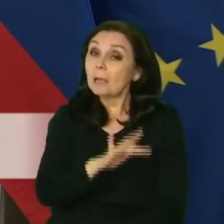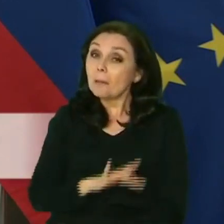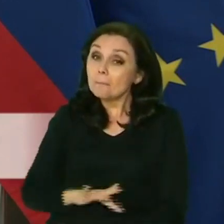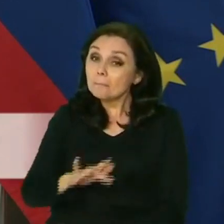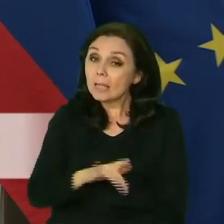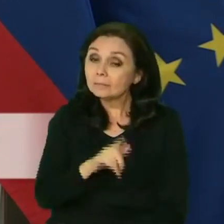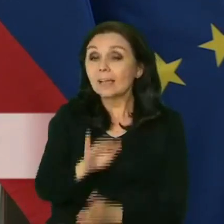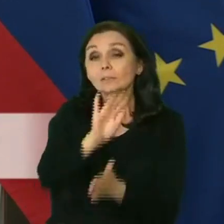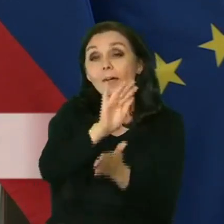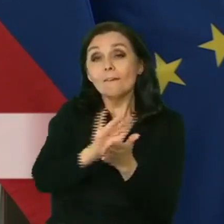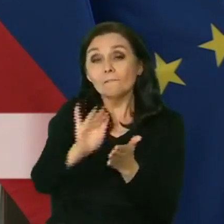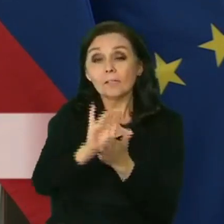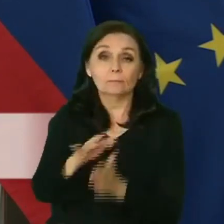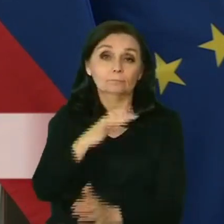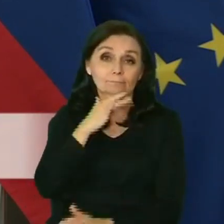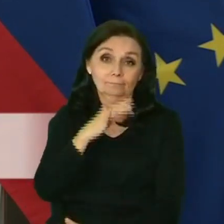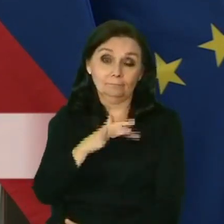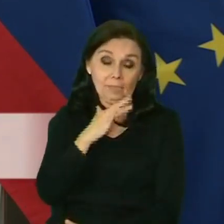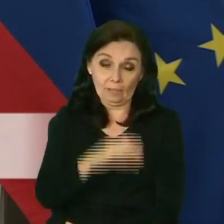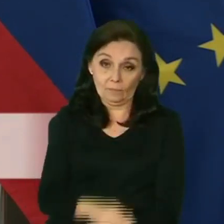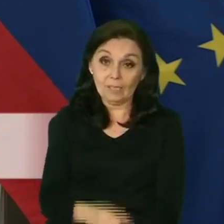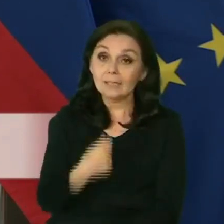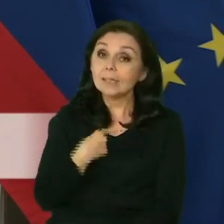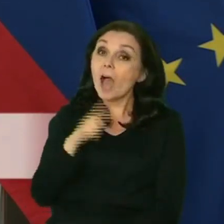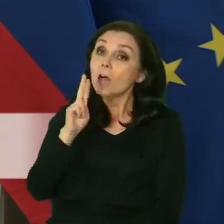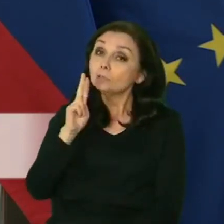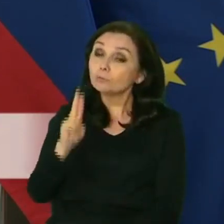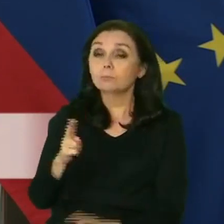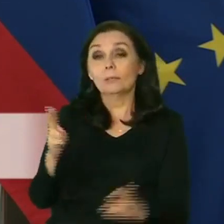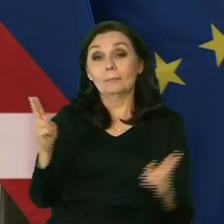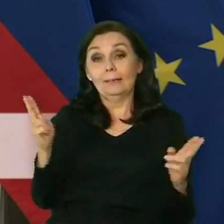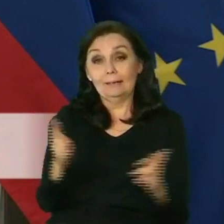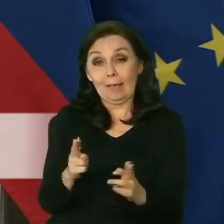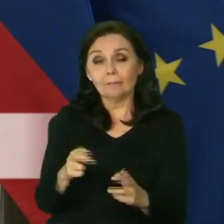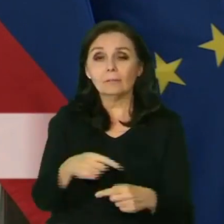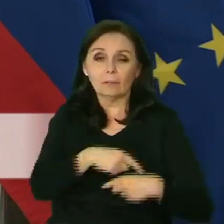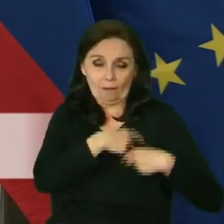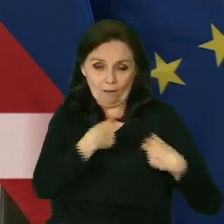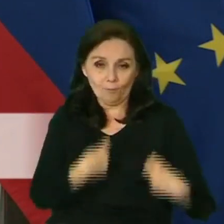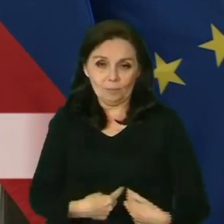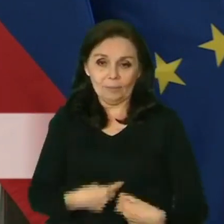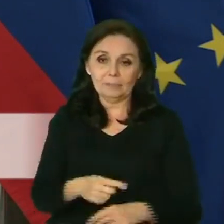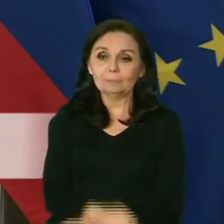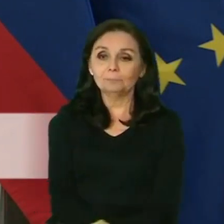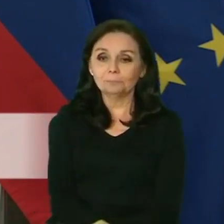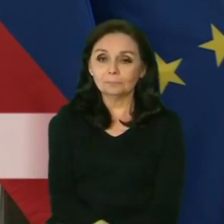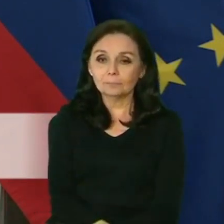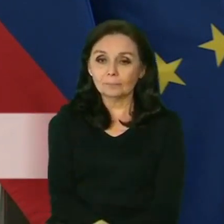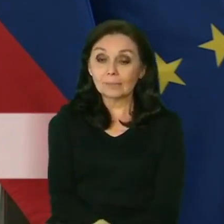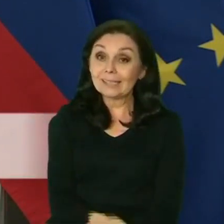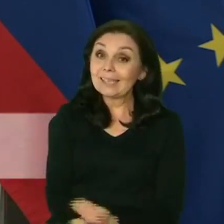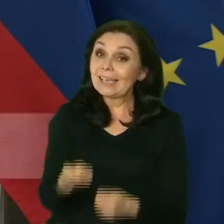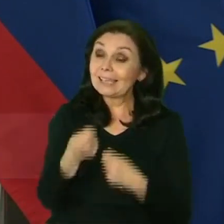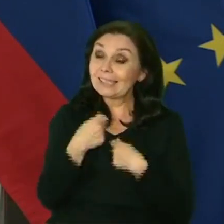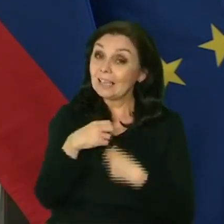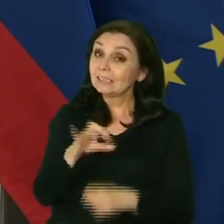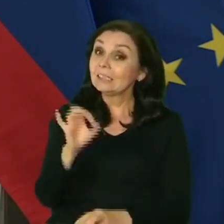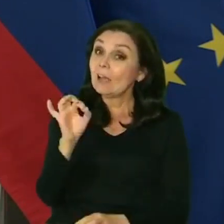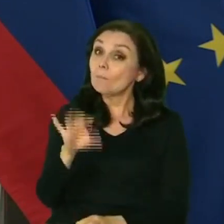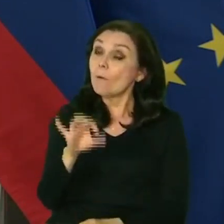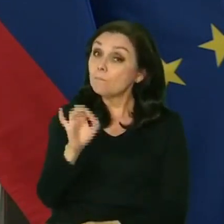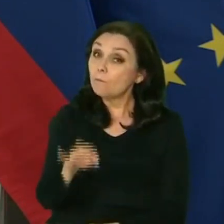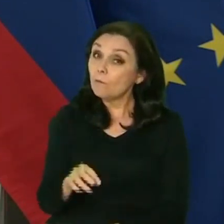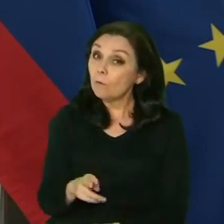takto výnimočne prihovoril. A sľubujem, budem krátky a úprimný. Dali ste nám vo voľbách poverenie